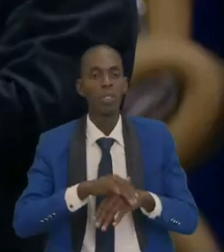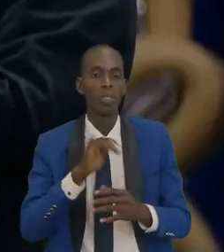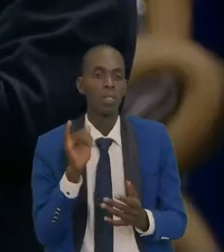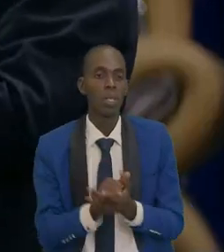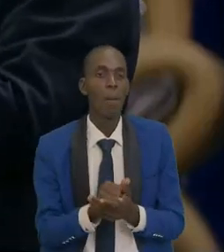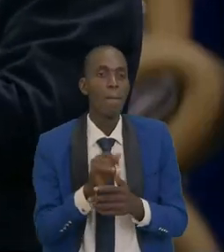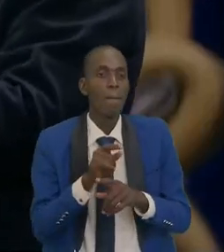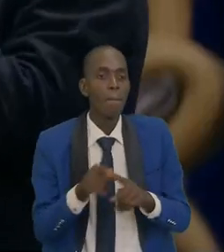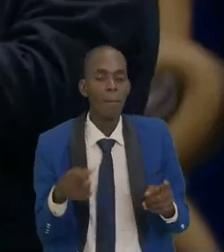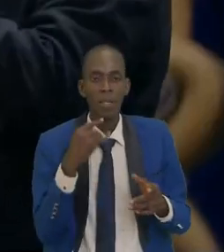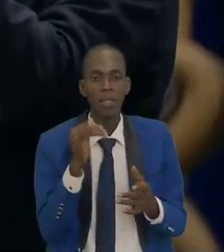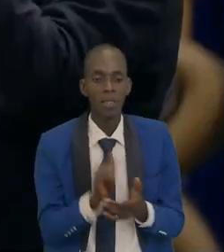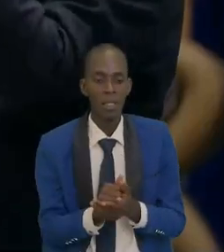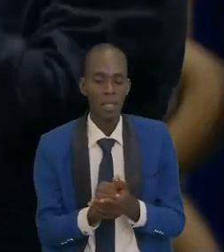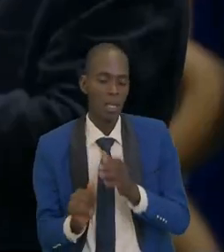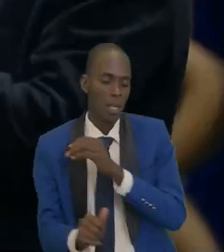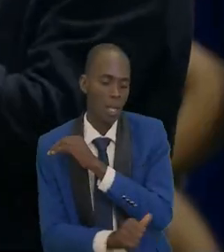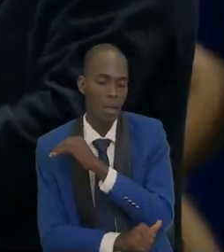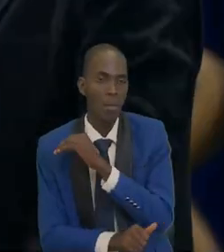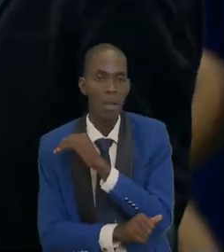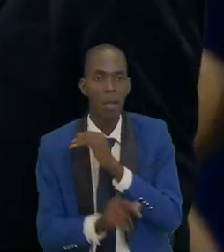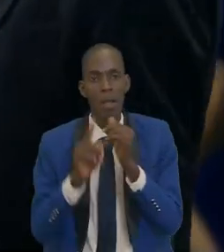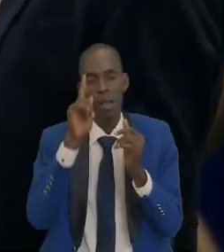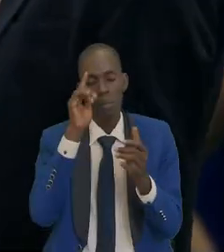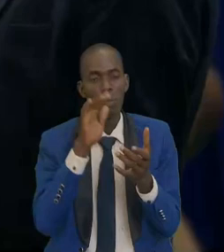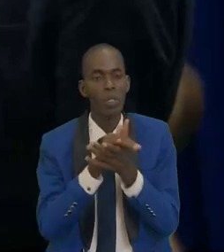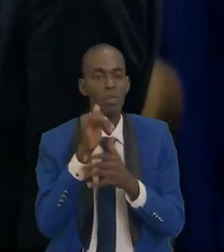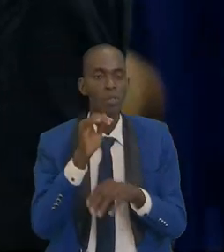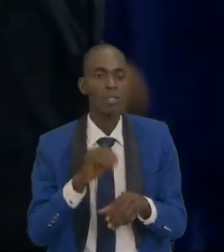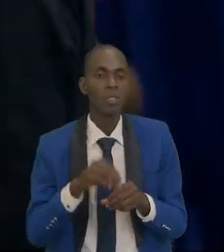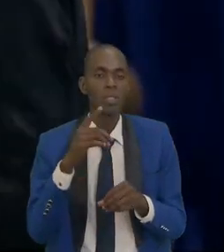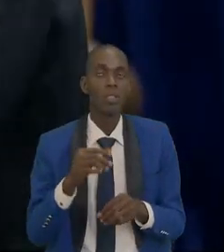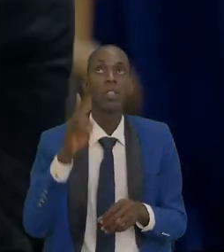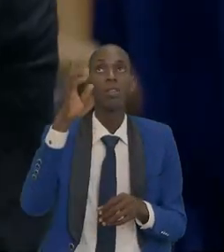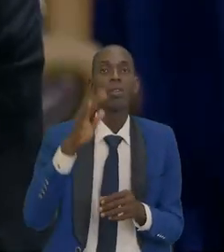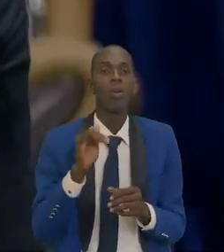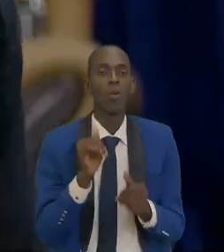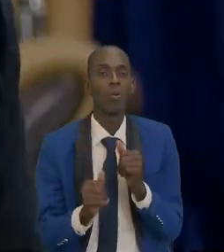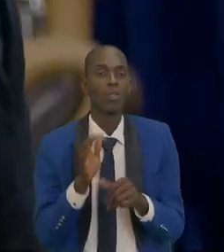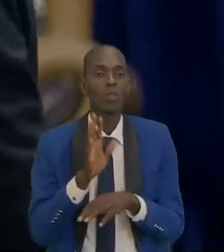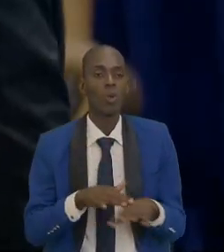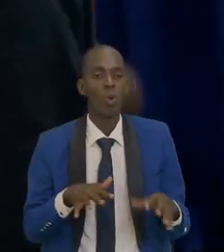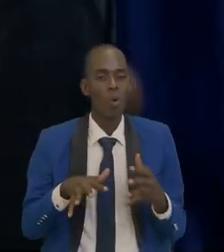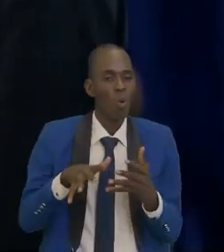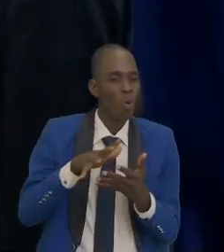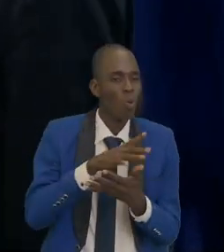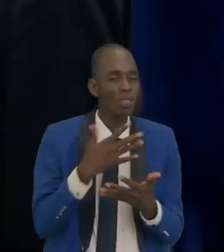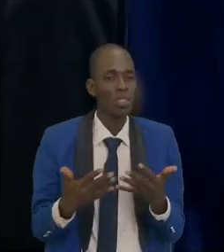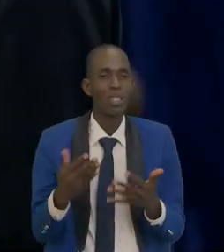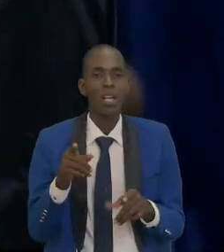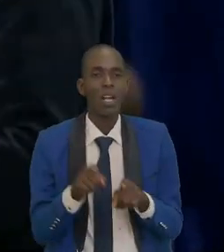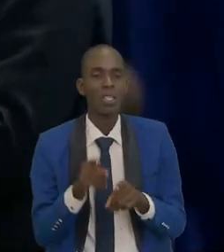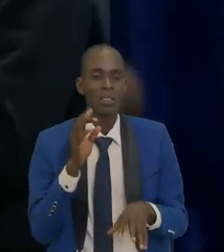Mais il dit, Abraham a cru au Dieu qui appelle les choses qui ne sont point comme